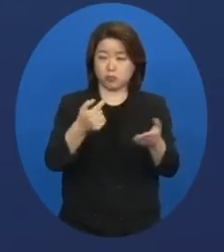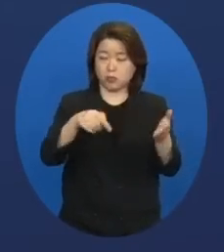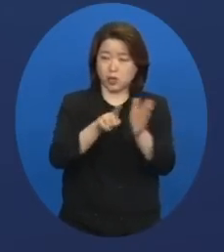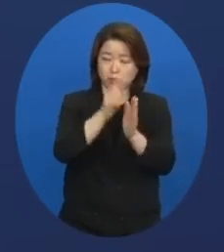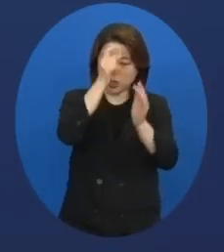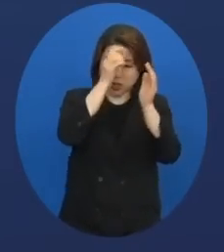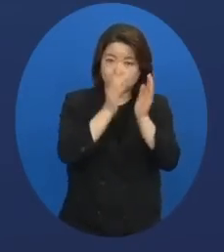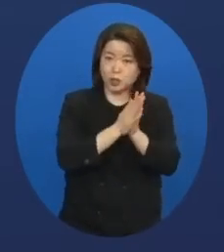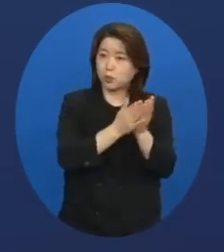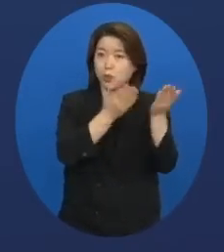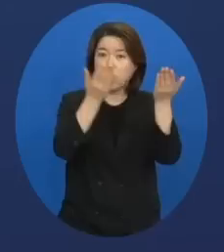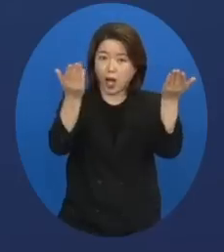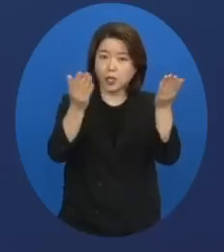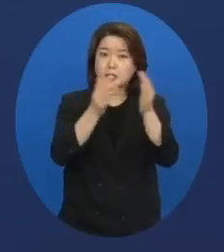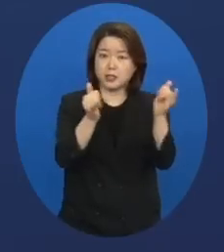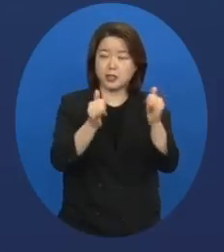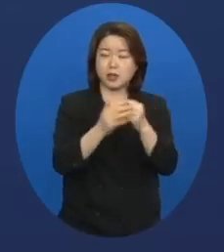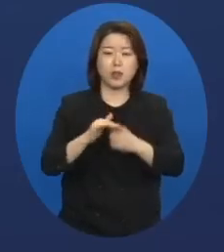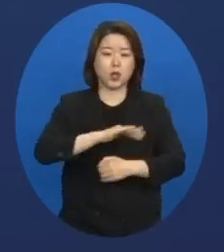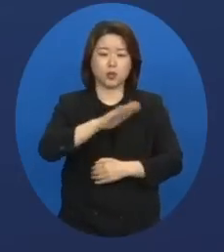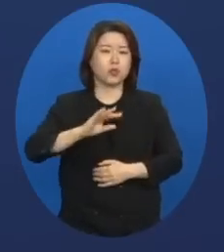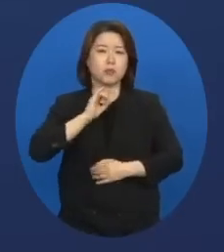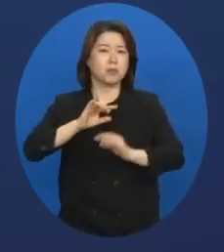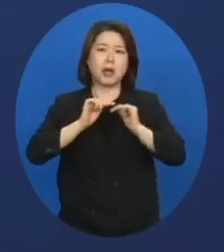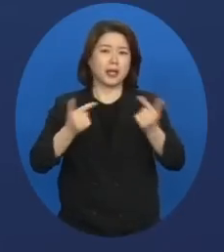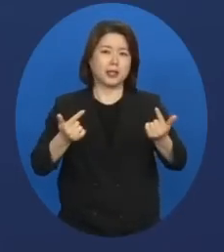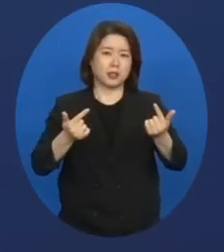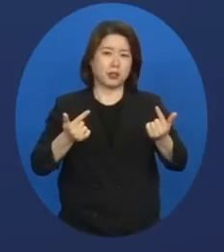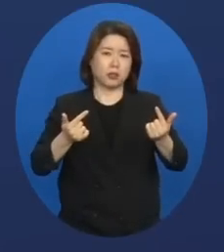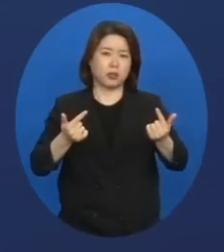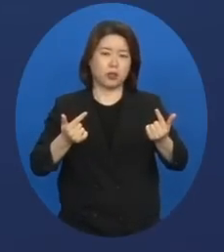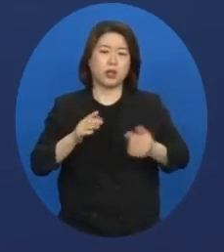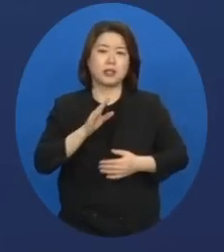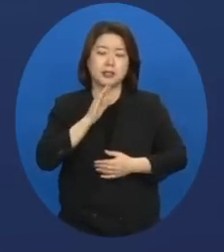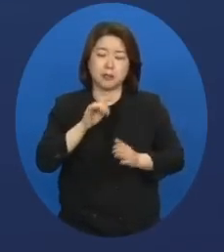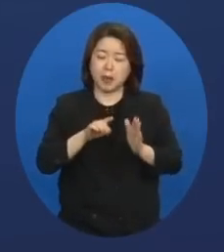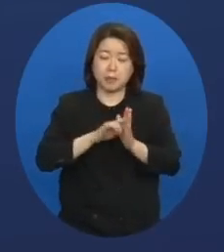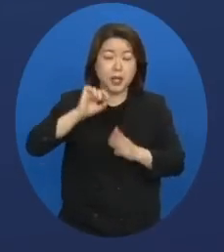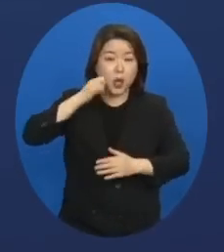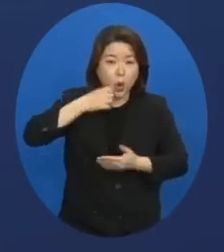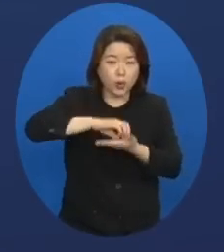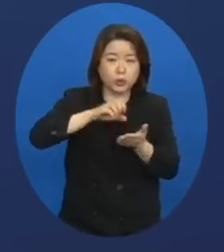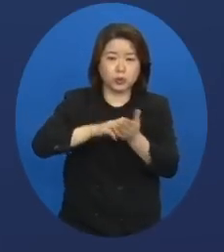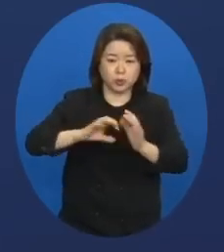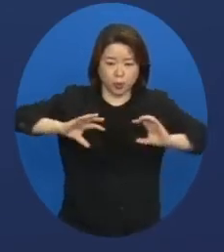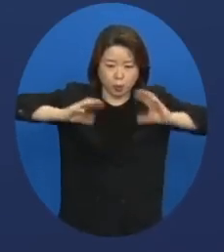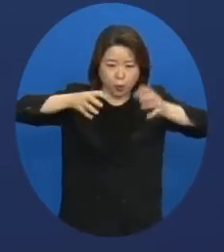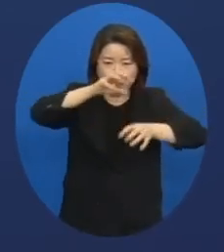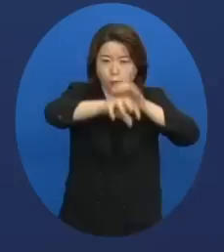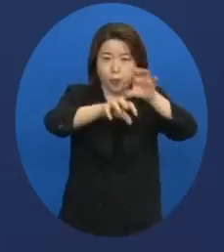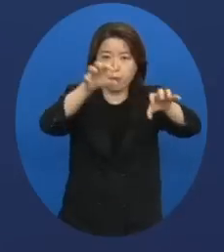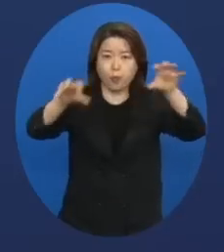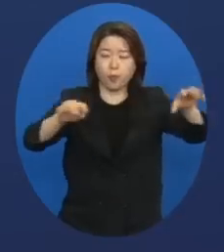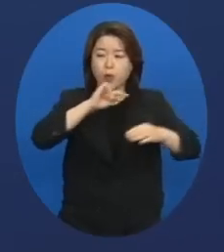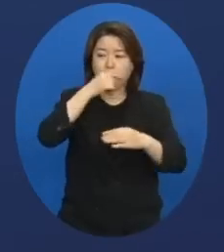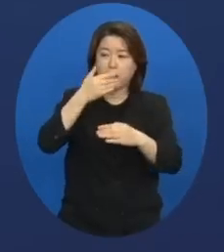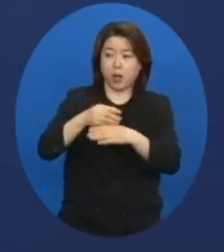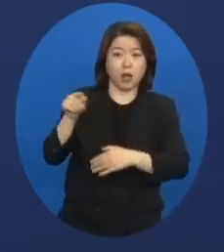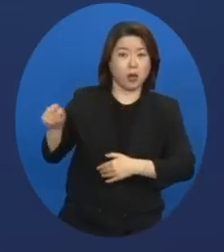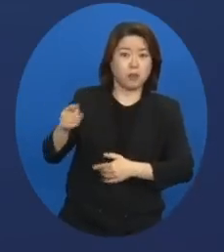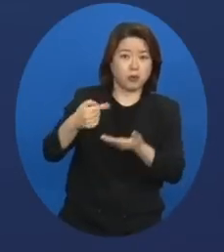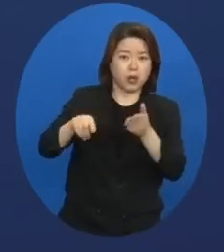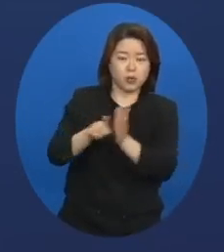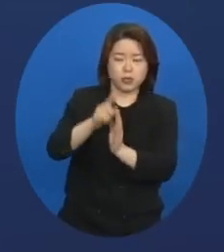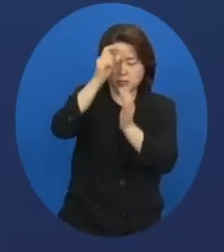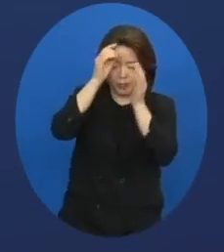기도하는 사람이 우리만 아닙니다. 정말 믿어지지 않을 정도로 전 세계에 북한을 위해서